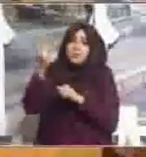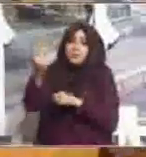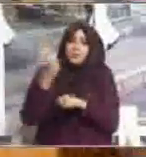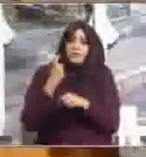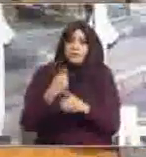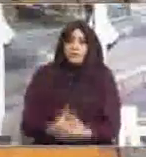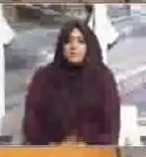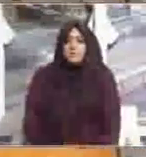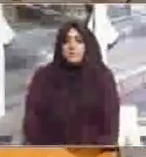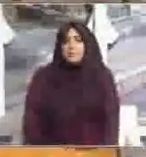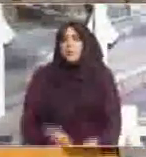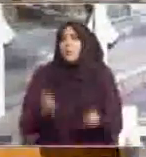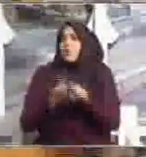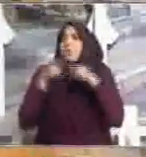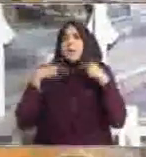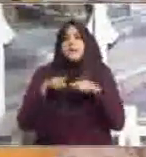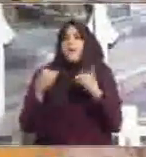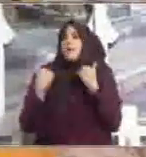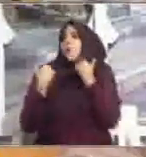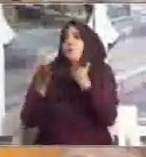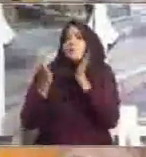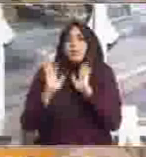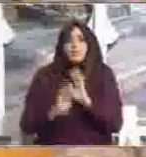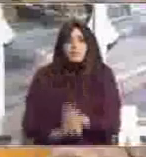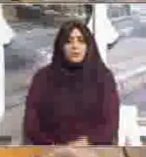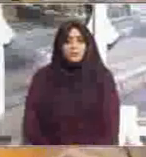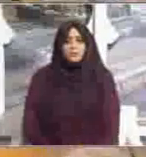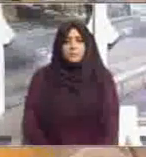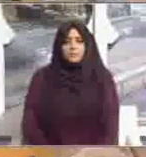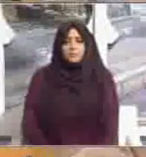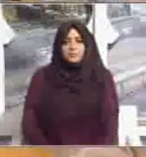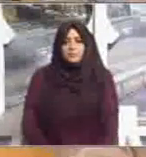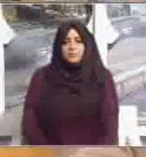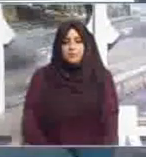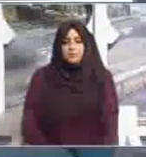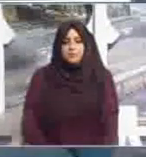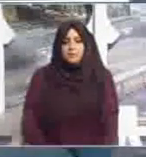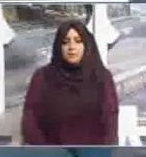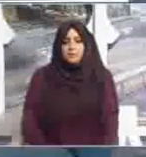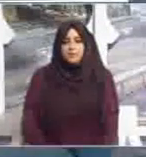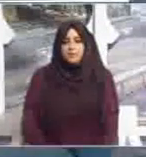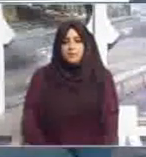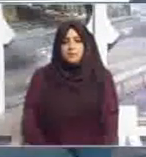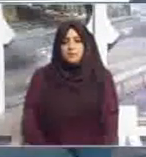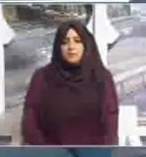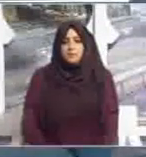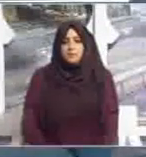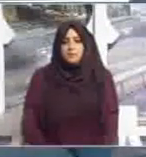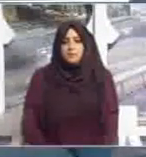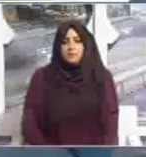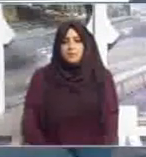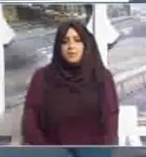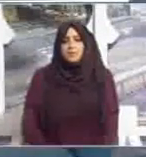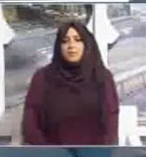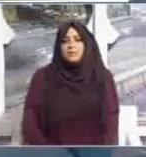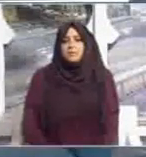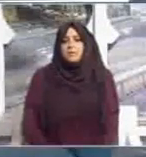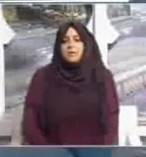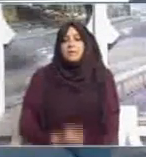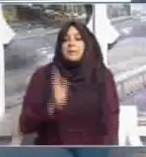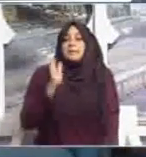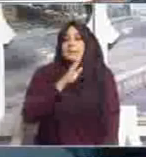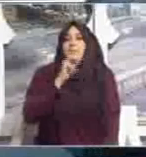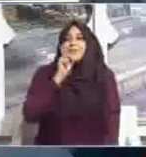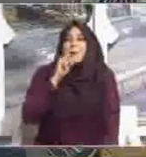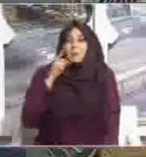راهي هبه مصروف. إيه؟ دليل مع النبى دكتور قالت لك ولدي توفى